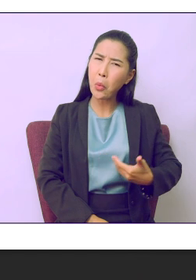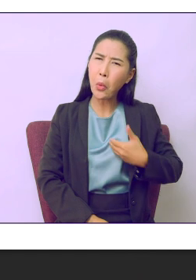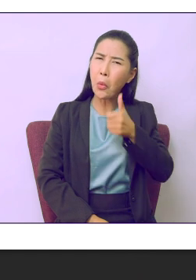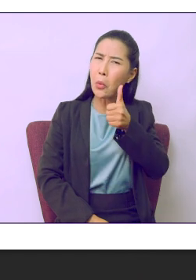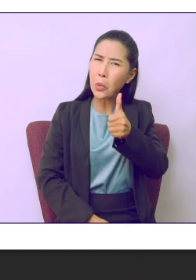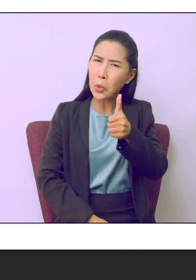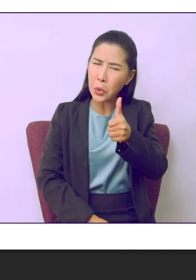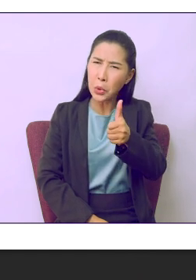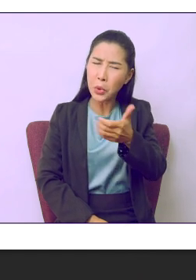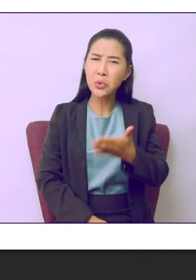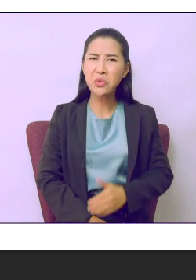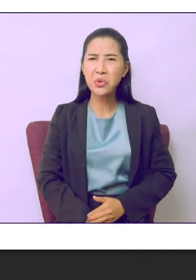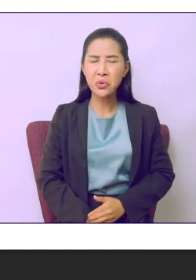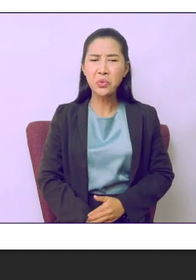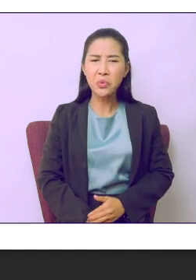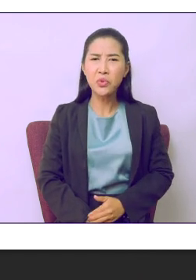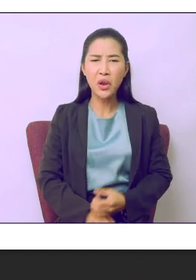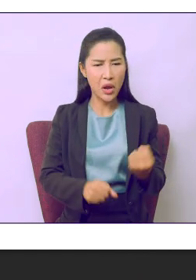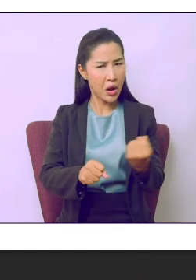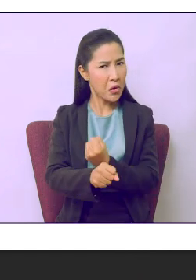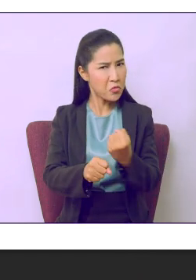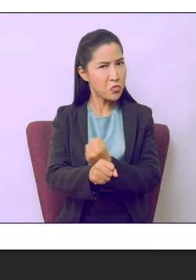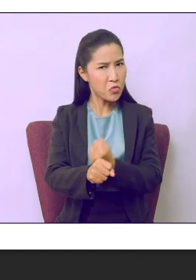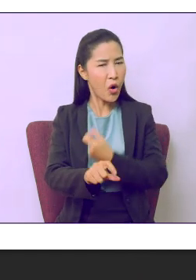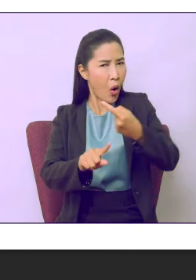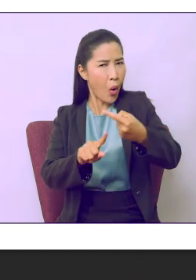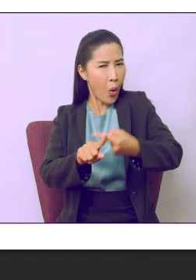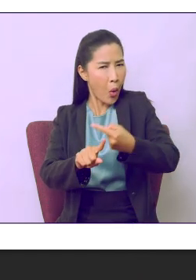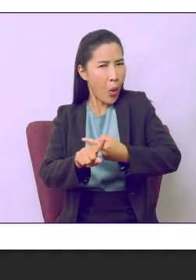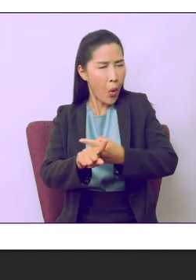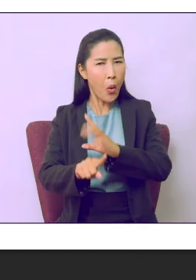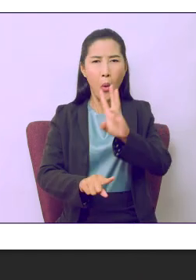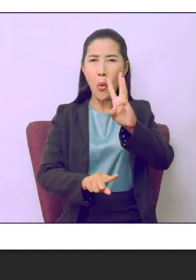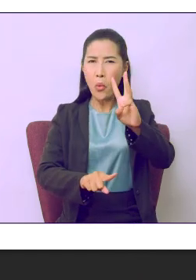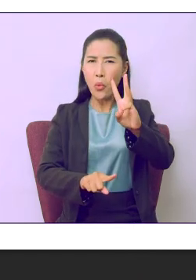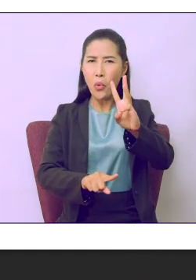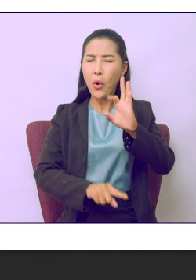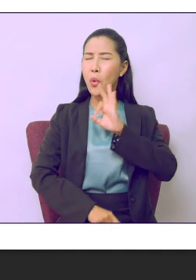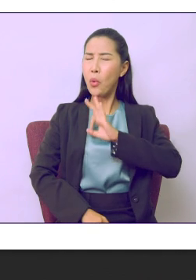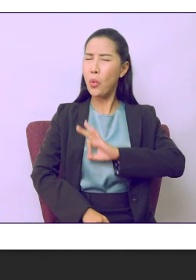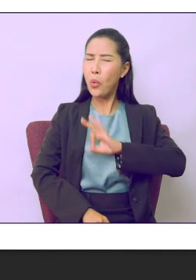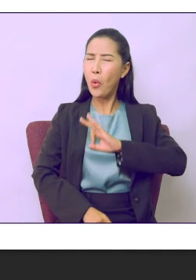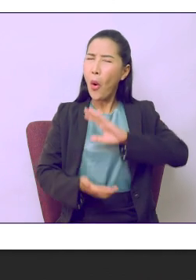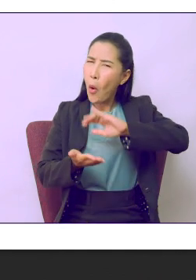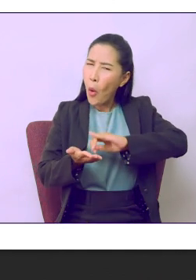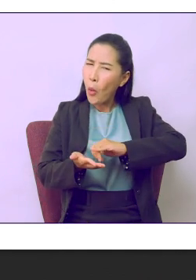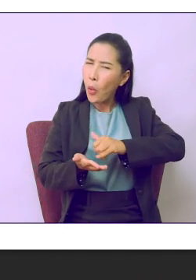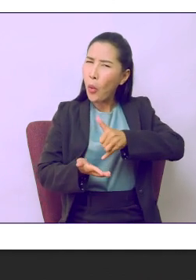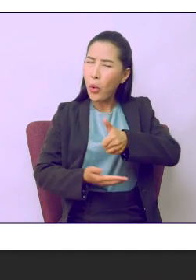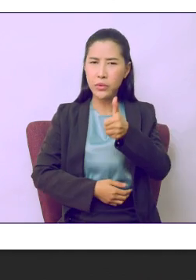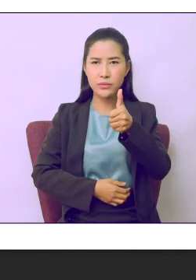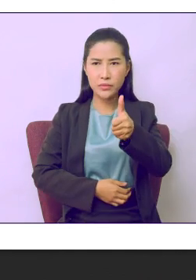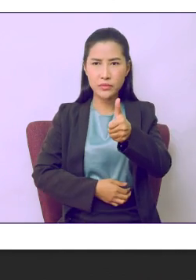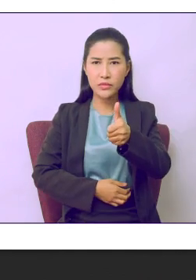เนาะเฉพาะwellbeingดีขึ้นเนาะหลังจากฝึก 6เดือนเออนะครับหลังจากฝึก 6เดือนแสดงว่านะ